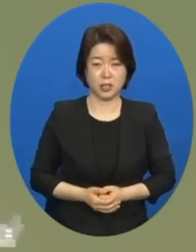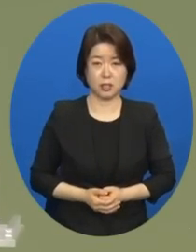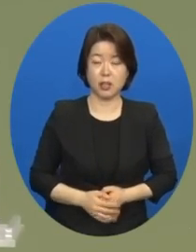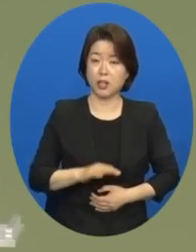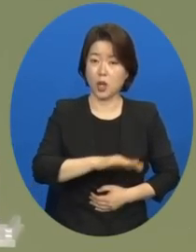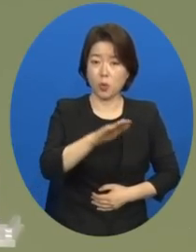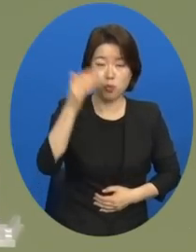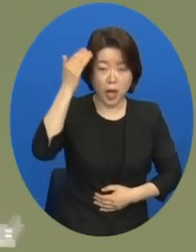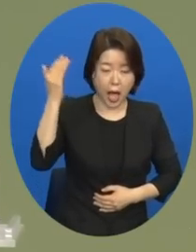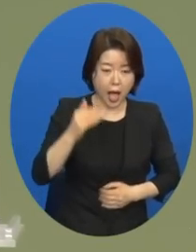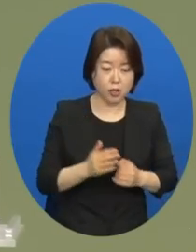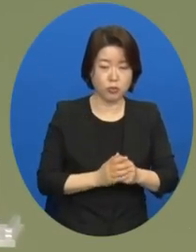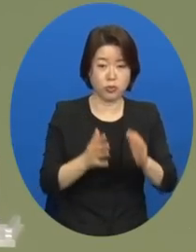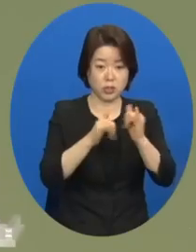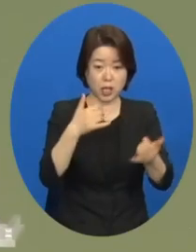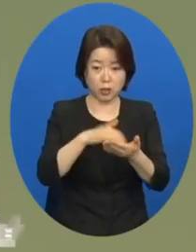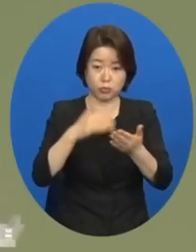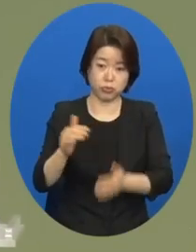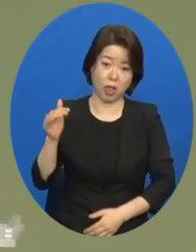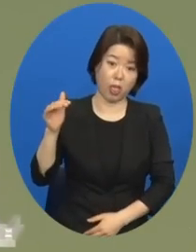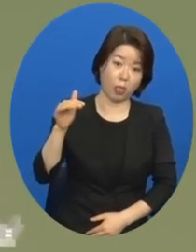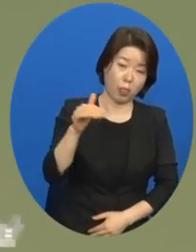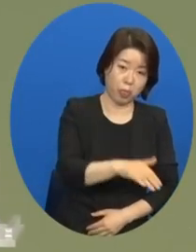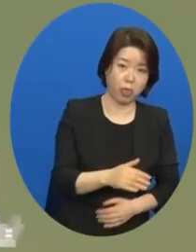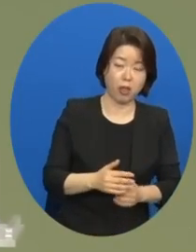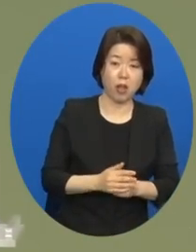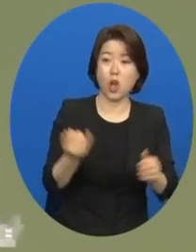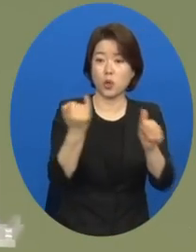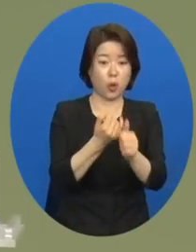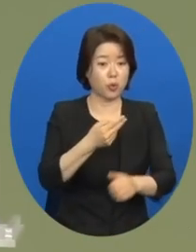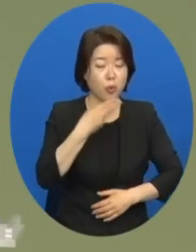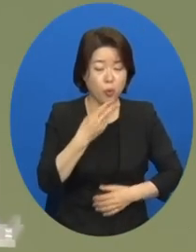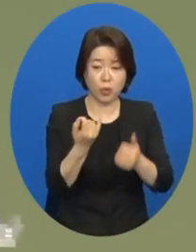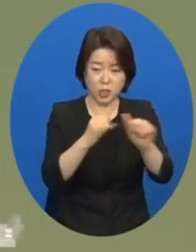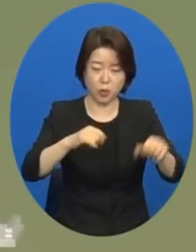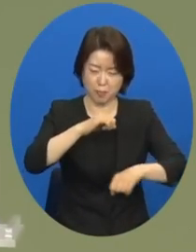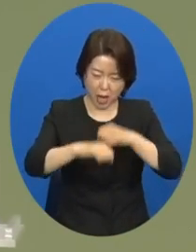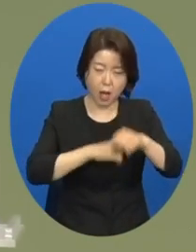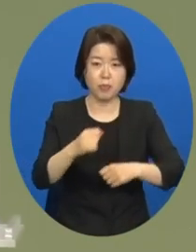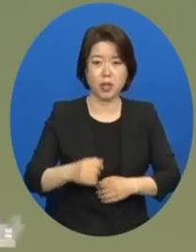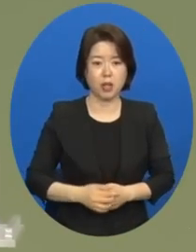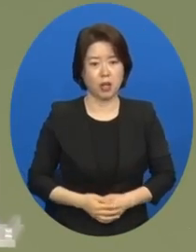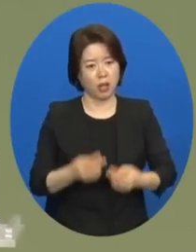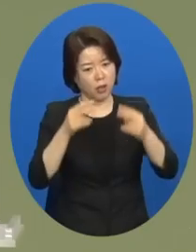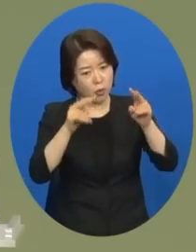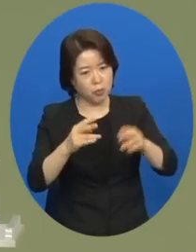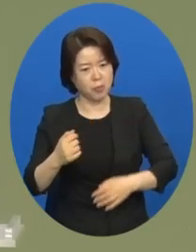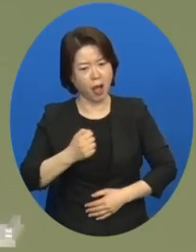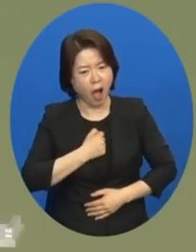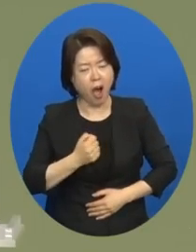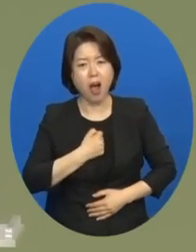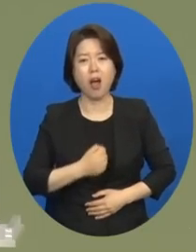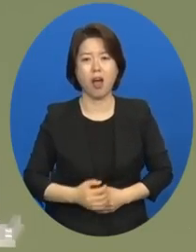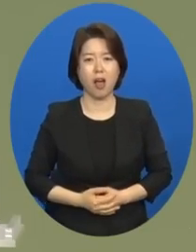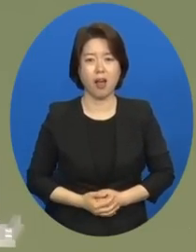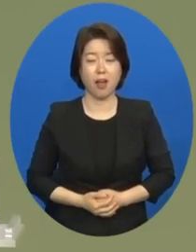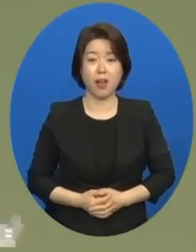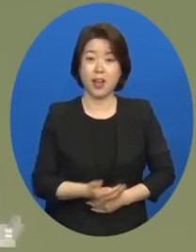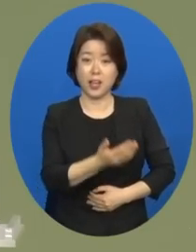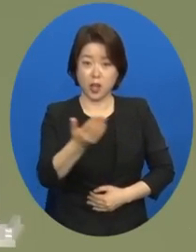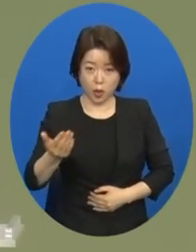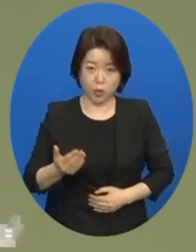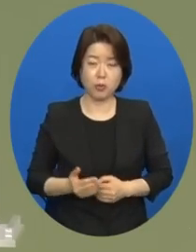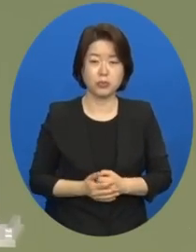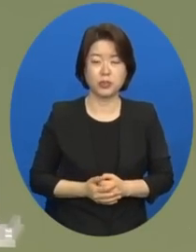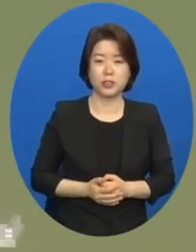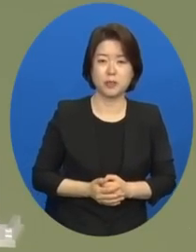가지고 점점 결혼도 안 하고 이혼도 맘대로 하고 제가 그냥 얼마나 애통이 되는지 모르겠어요 그래서 여러분들은